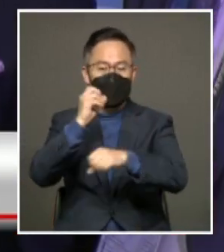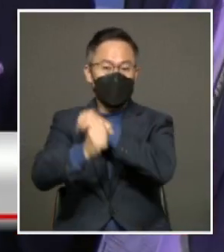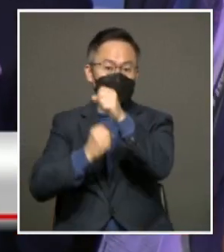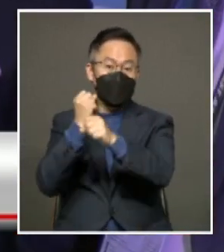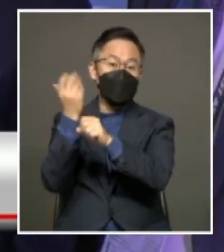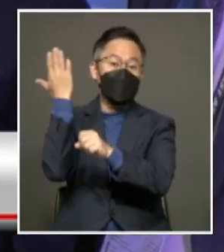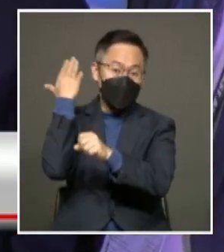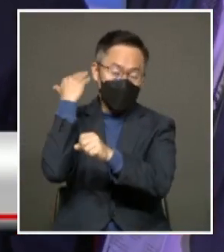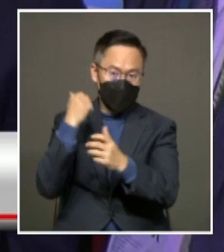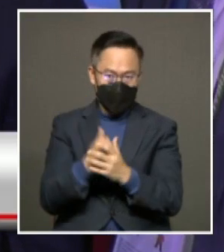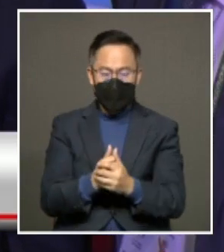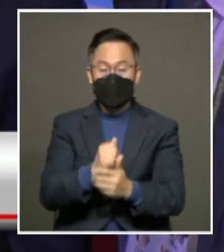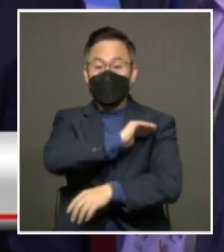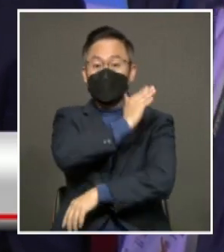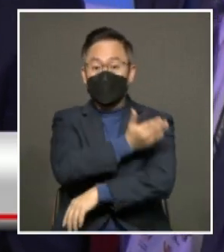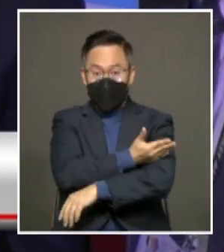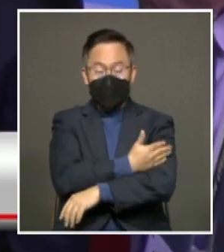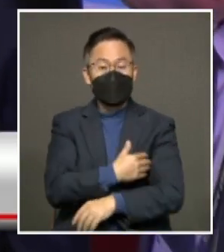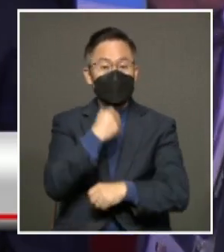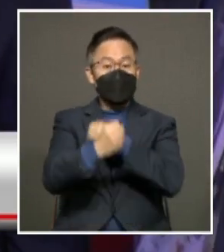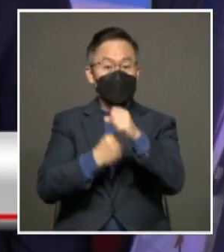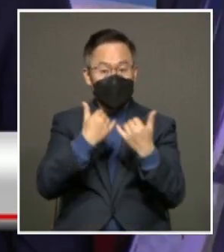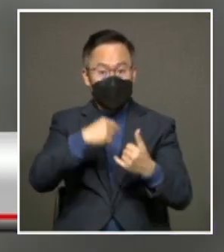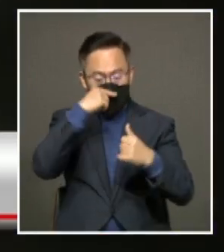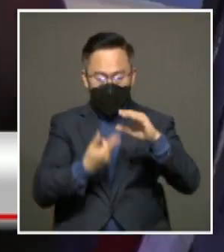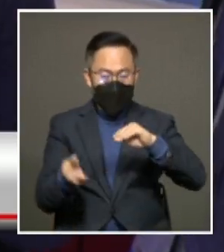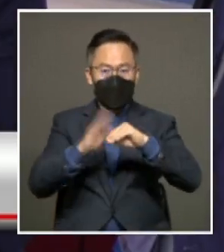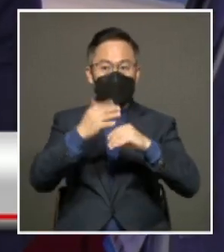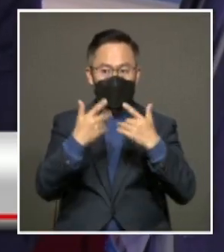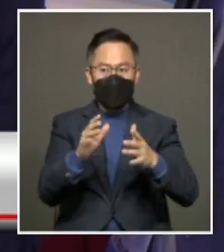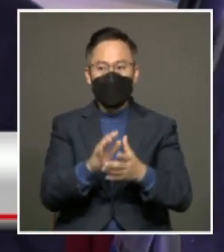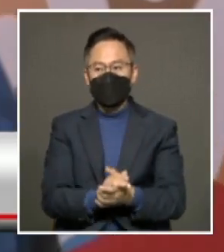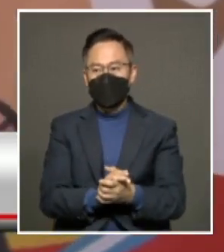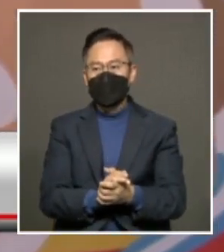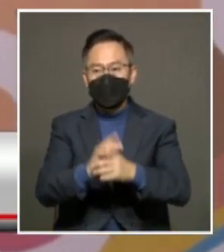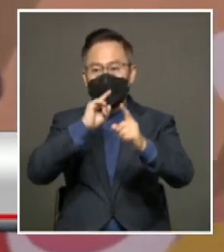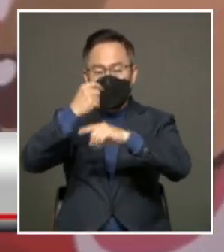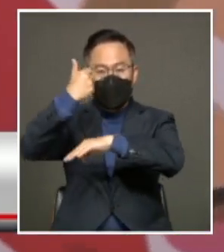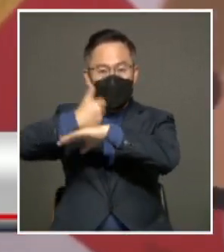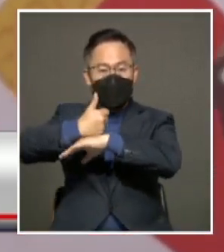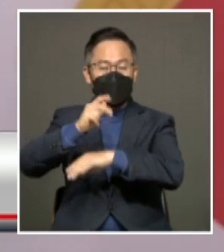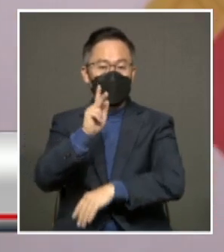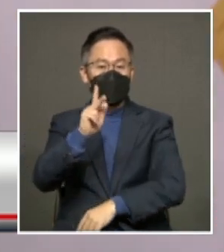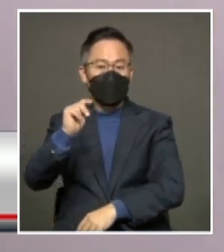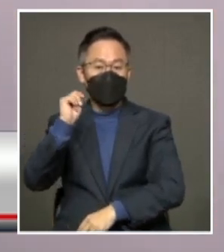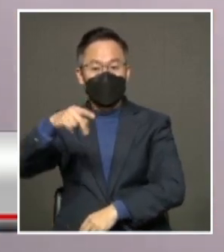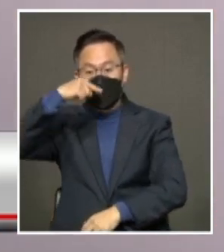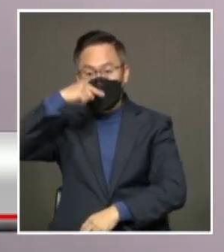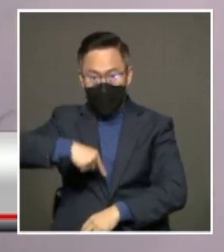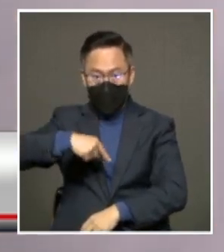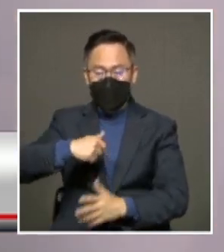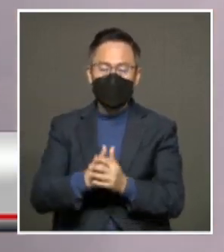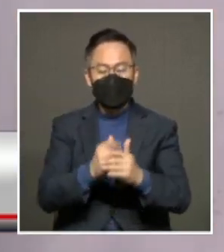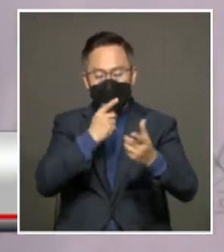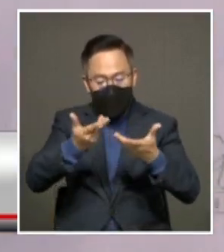ที่แล้วที่ประเทศฟิลิปปินส์เสียด้วยซ้ำแต่จากการที่หารือกับดร.ก้องศักดิ์ยอดมณีผู้ว่าการการกีฬาแห่งประเ